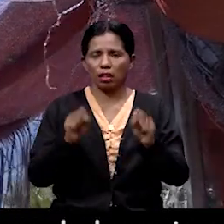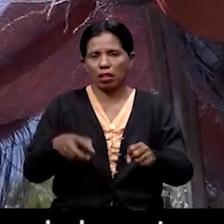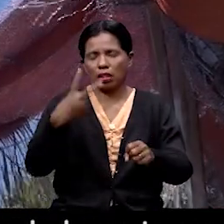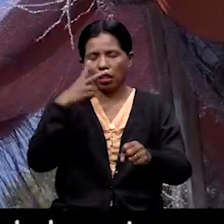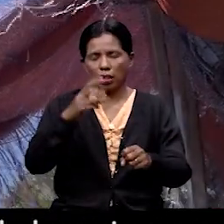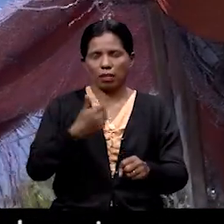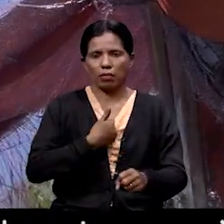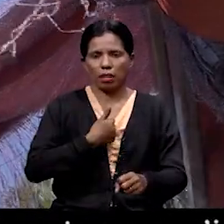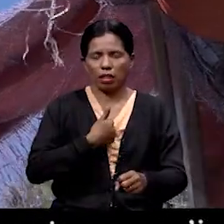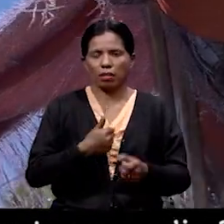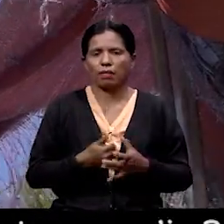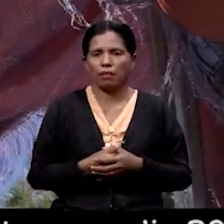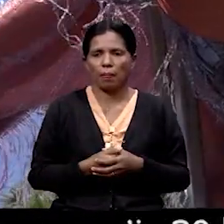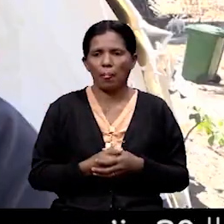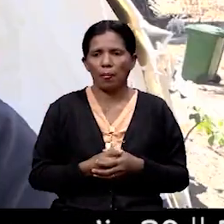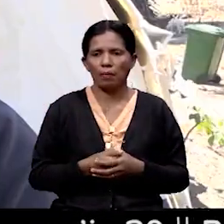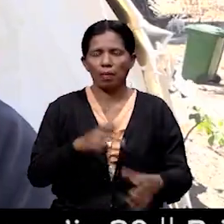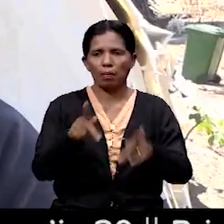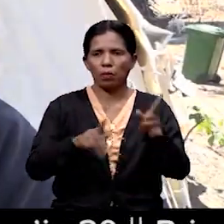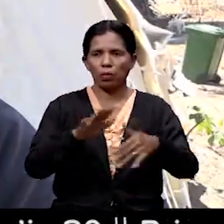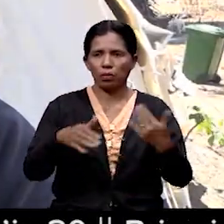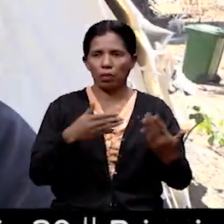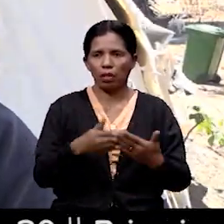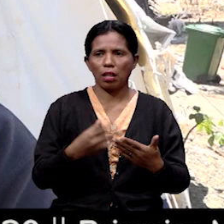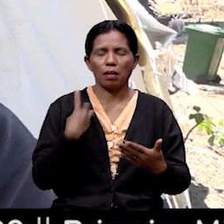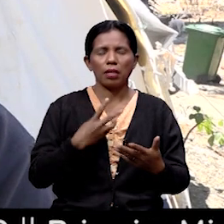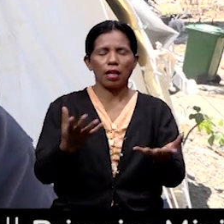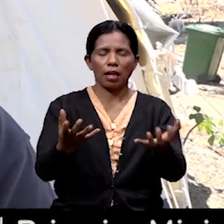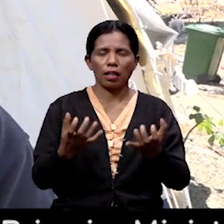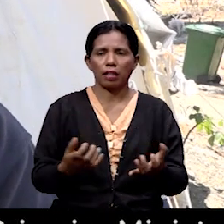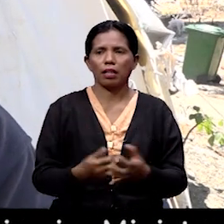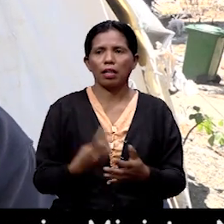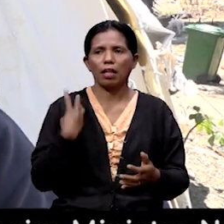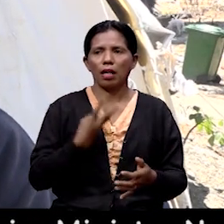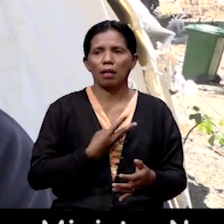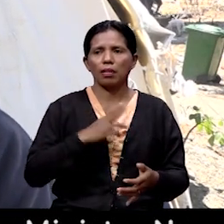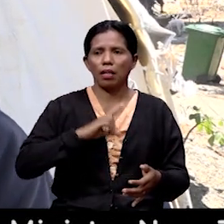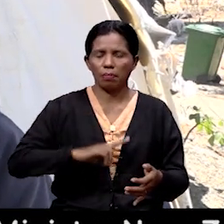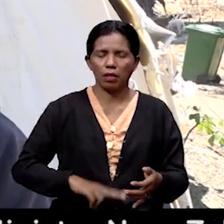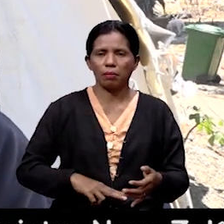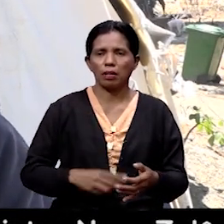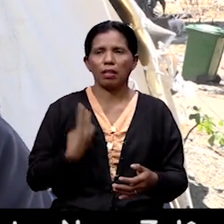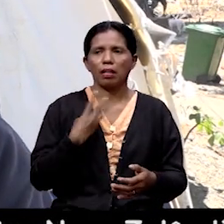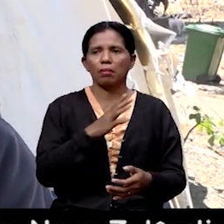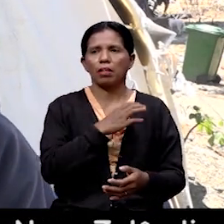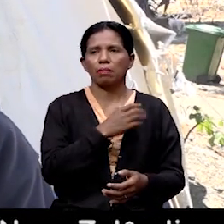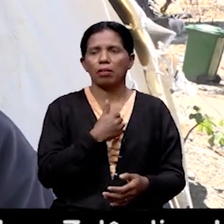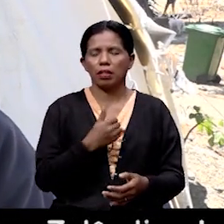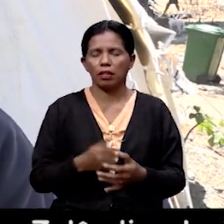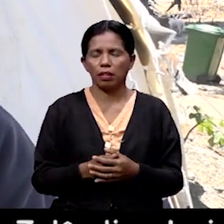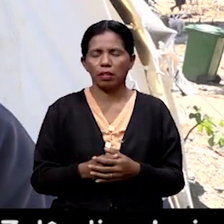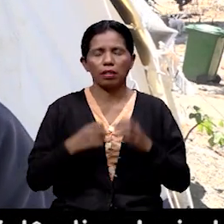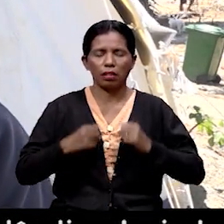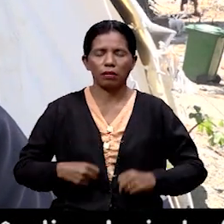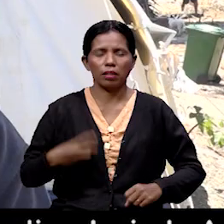nia. Ba povo hotu, mas be ami hakarak de hal dia ba povo mas ami hamlah mak ami istum mos dar mane dia saudi het ne lima mas laos het ne